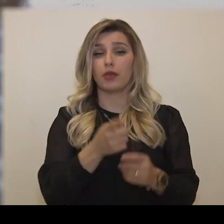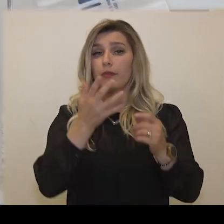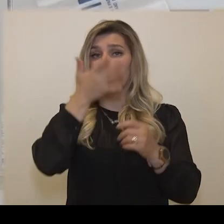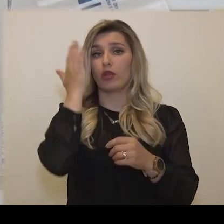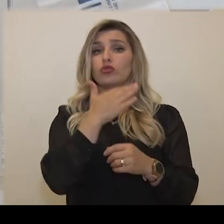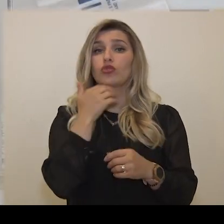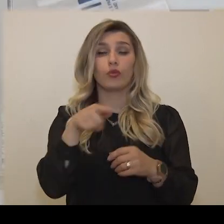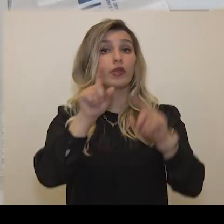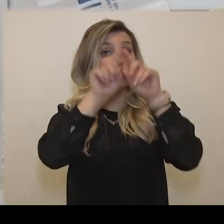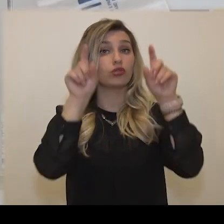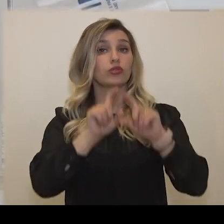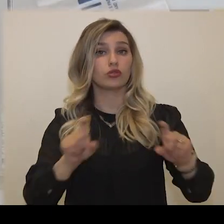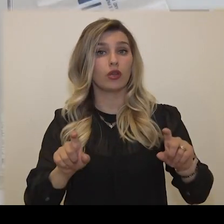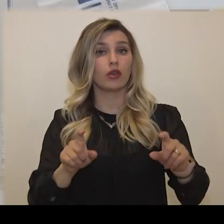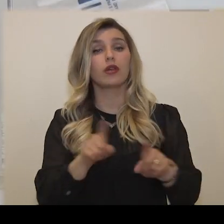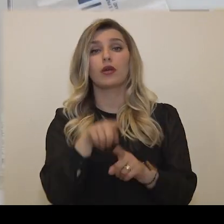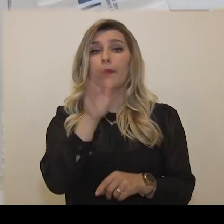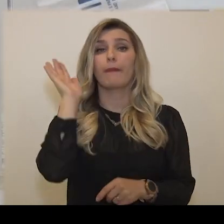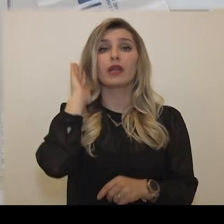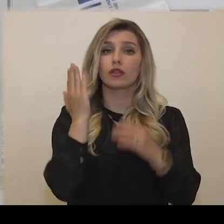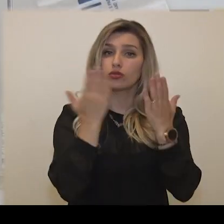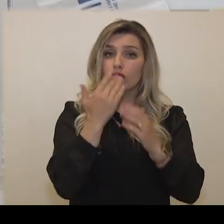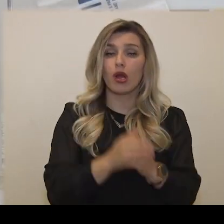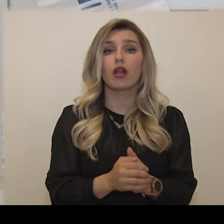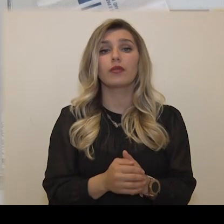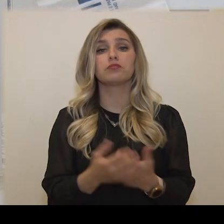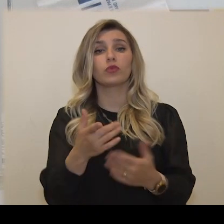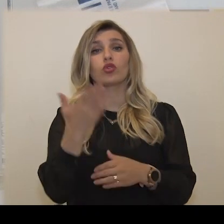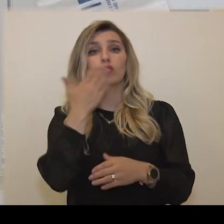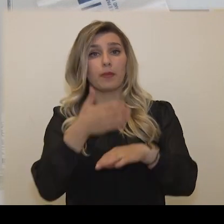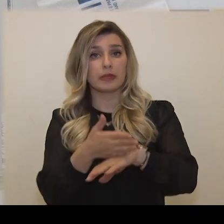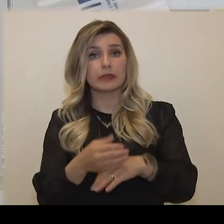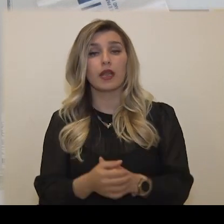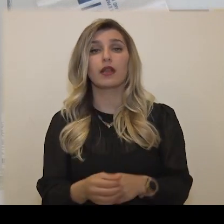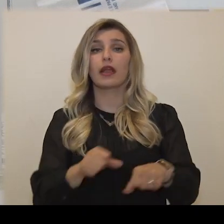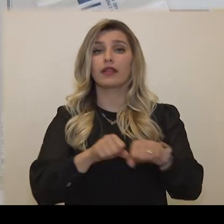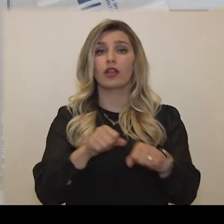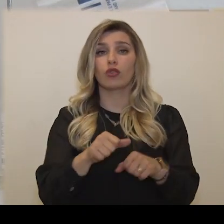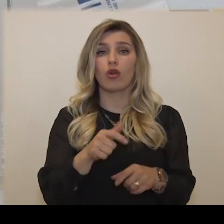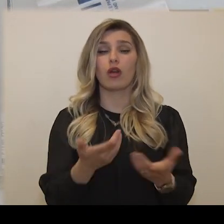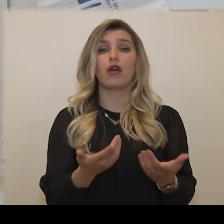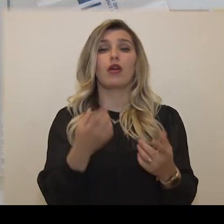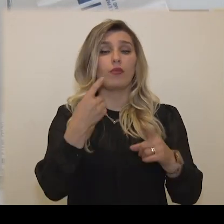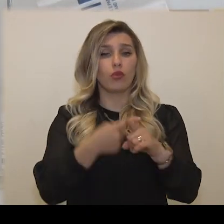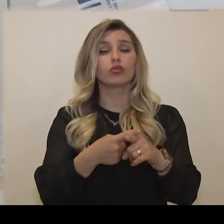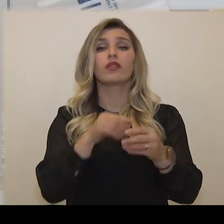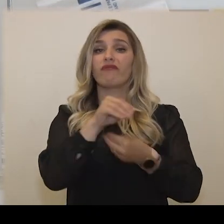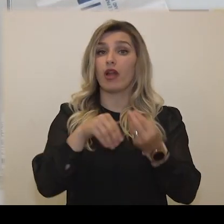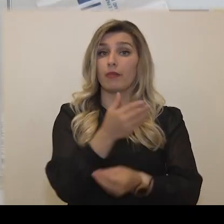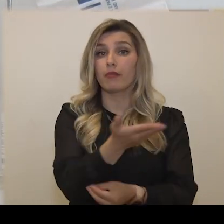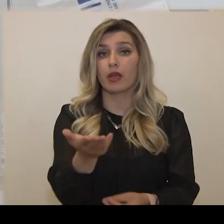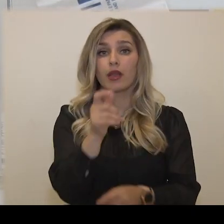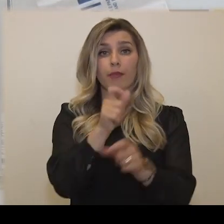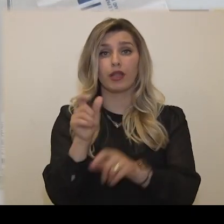e tona, duke filluar nga Ministri i Arsimit, shkolla, drejtoritë e arsimit, po njëkohësisht edhe për familjarët e